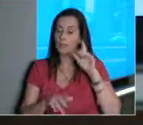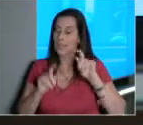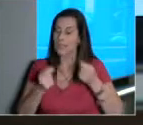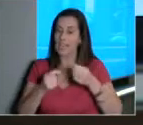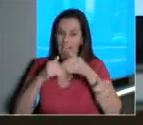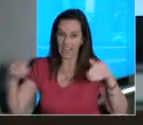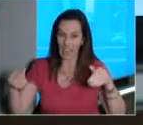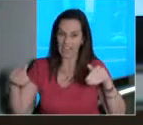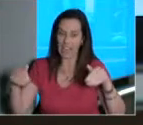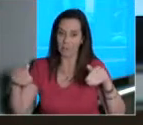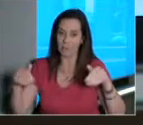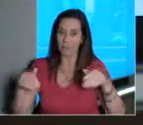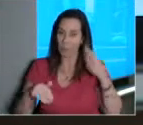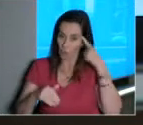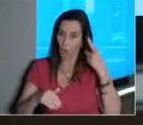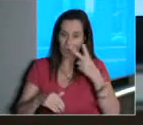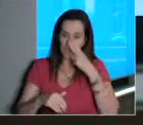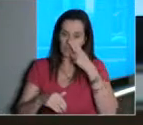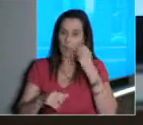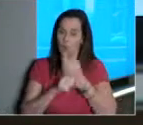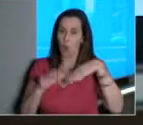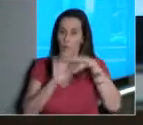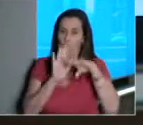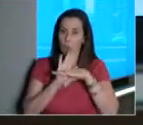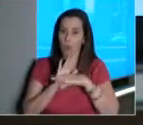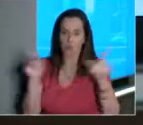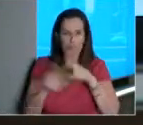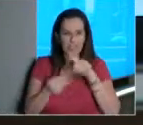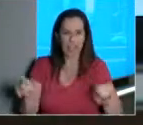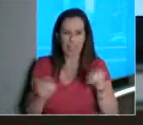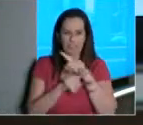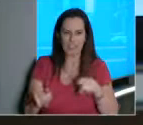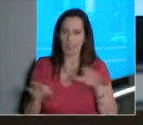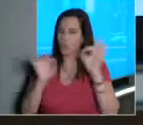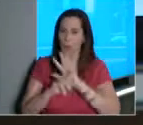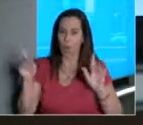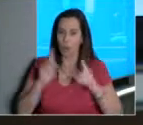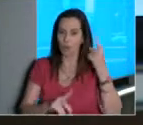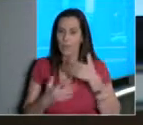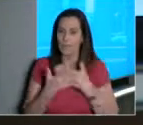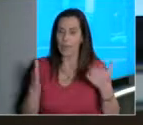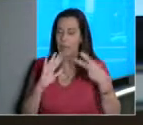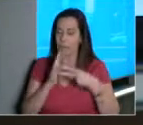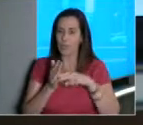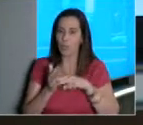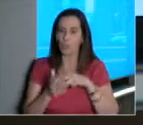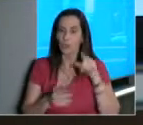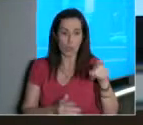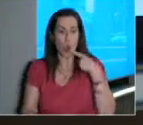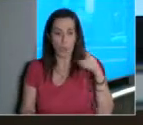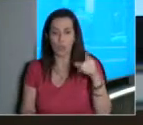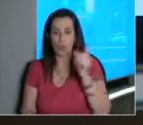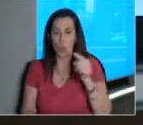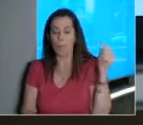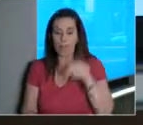וסגר את הגדר, ואתה יודע, ומנסה להעביר עוד חוק ועוד חוק, והוא נפסל שוב ושוב, ושום דבר לא קורה, ואין מדיניות הגירה. כשהיא אומרת